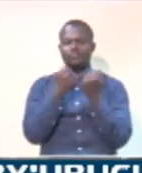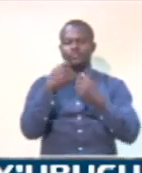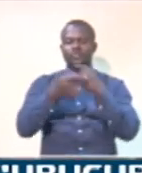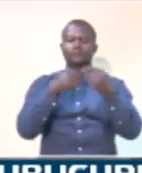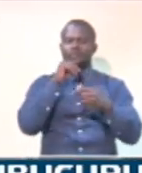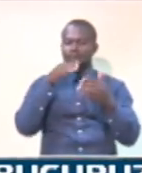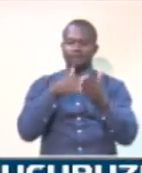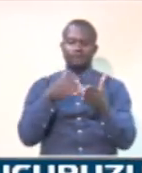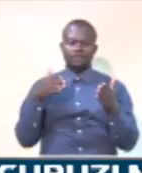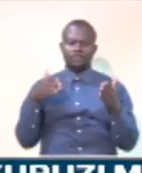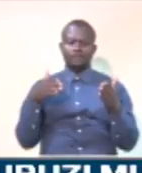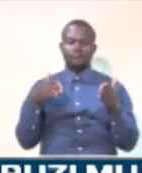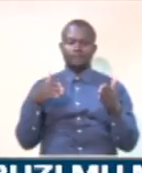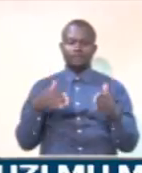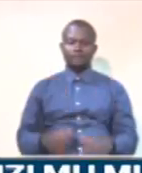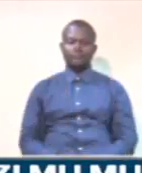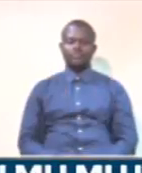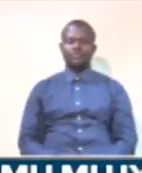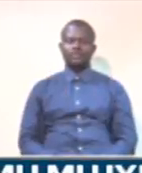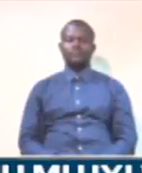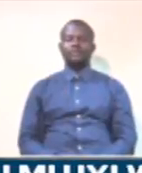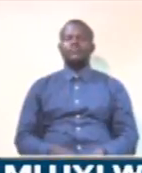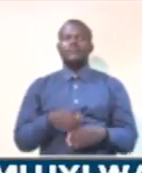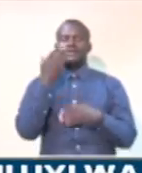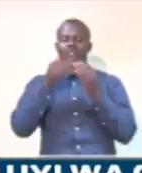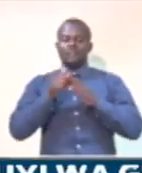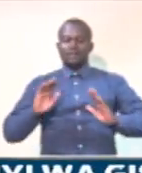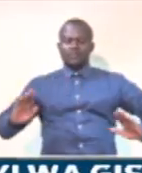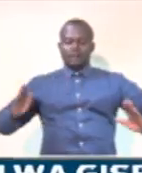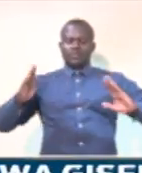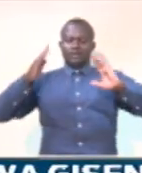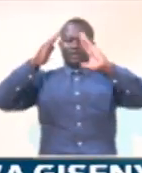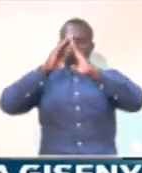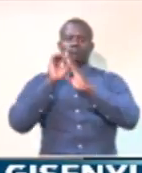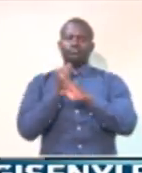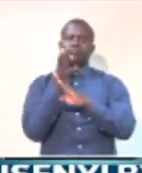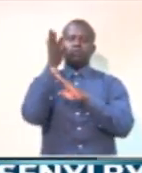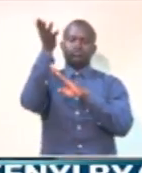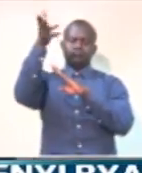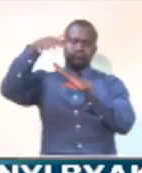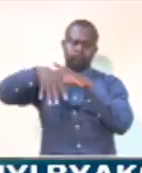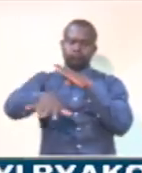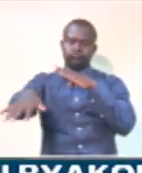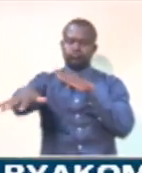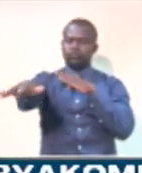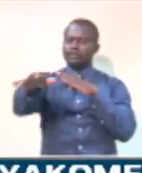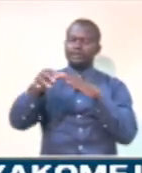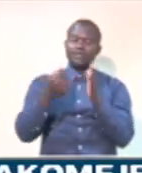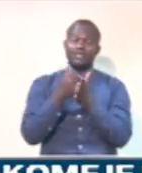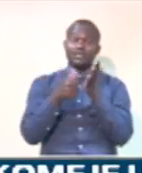bwakomeza nta nkomyi. Kuba rero ikirunga cyarutse ubundi biba bizanye panike, biba bizanye ubwoba mu baturage,